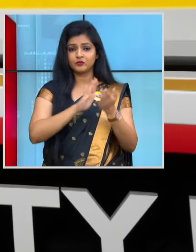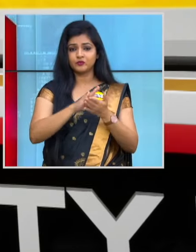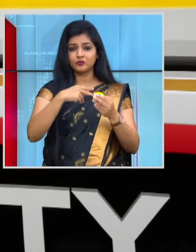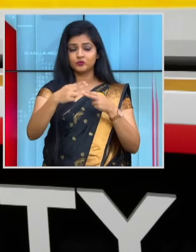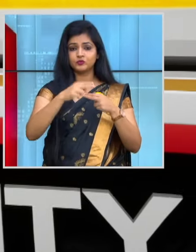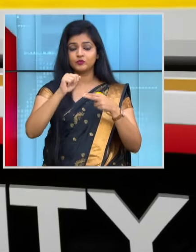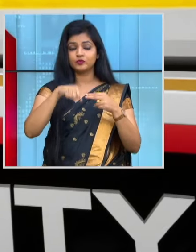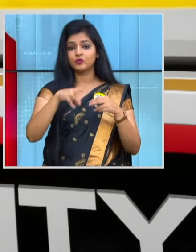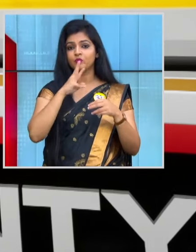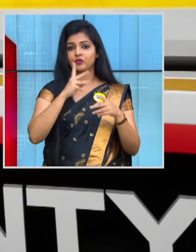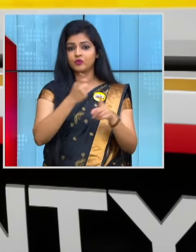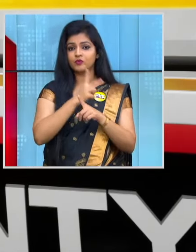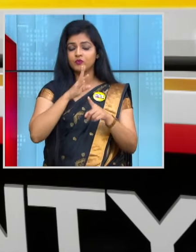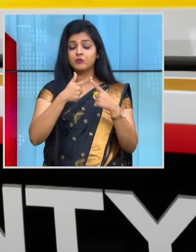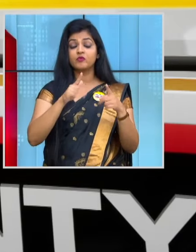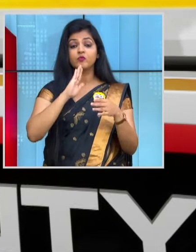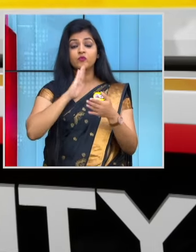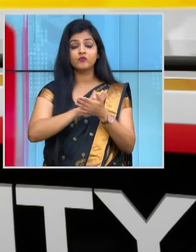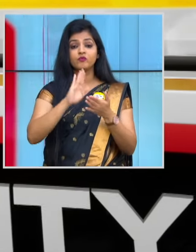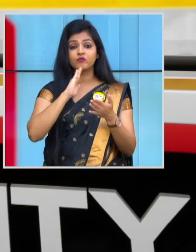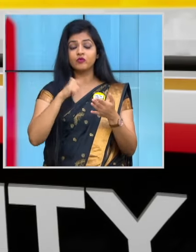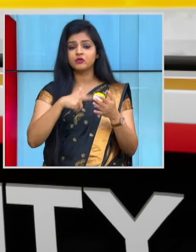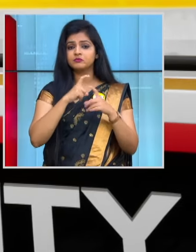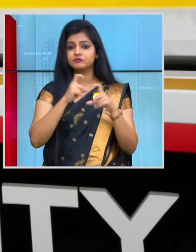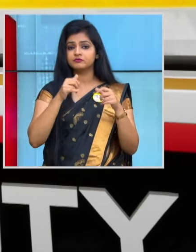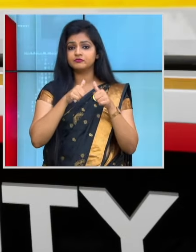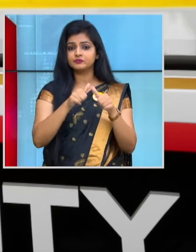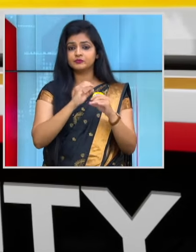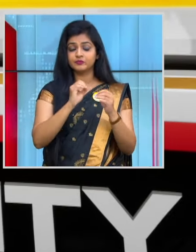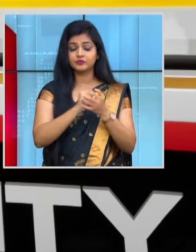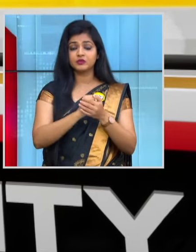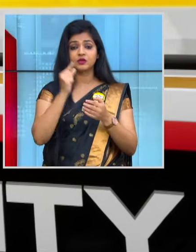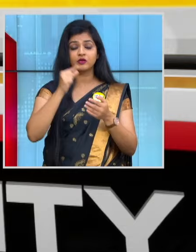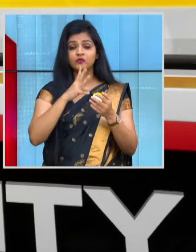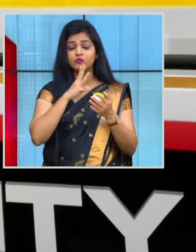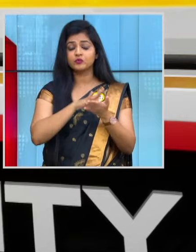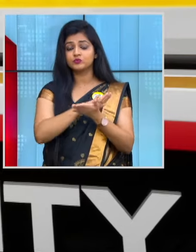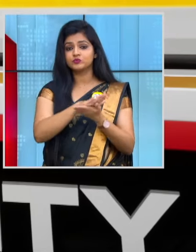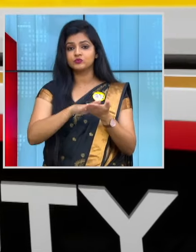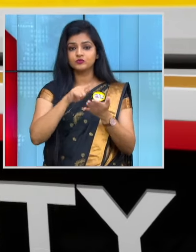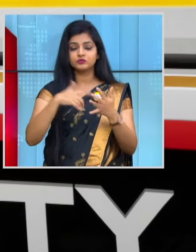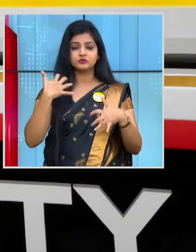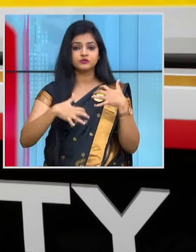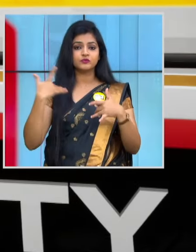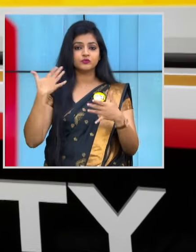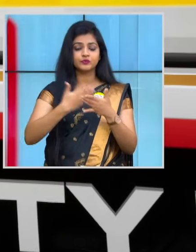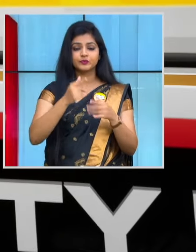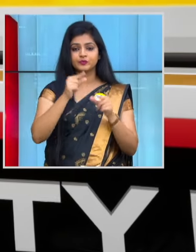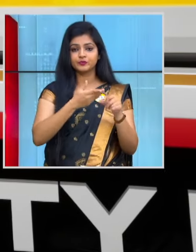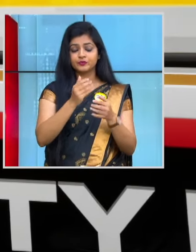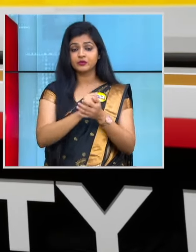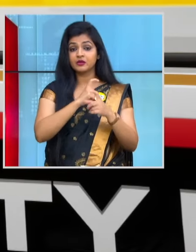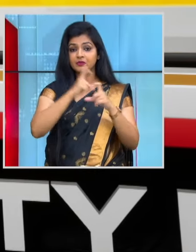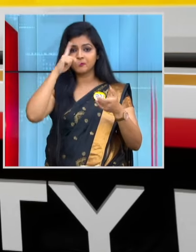അതോറിറ്റി പറയുമ്പോഴും എപ്പോൾ പൂർത്തിയാകും എന്ന കാര്യത്തിൽ വ്യക്തതയില്ല. പ്രാഥമിക ആവശ്യങ്ങൾക്ക് പോലും വെള്ളമില്ലാതെ ദിവസങ്ങളായി ജനം പൊറുതിമുട്ടുകയാണ്. കൃത്യമായ